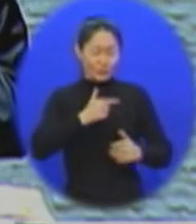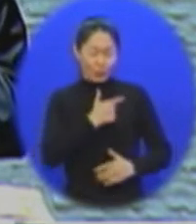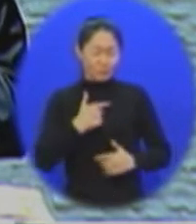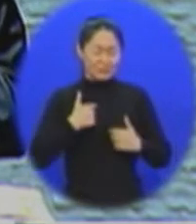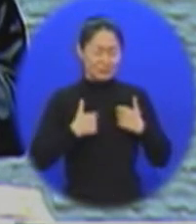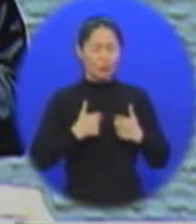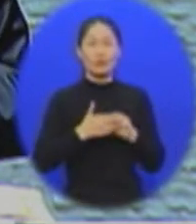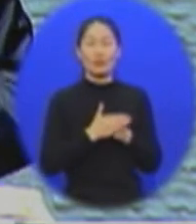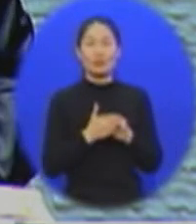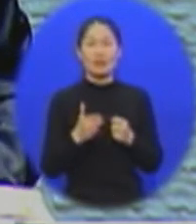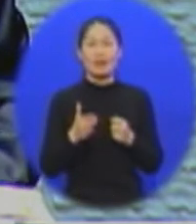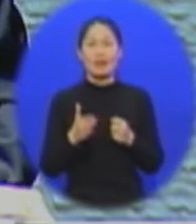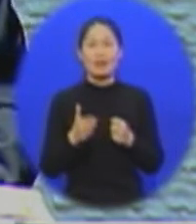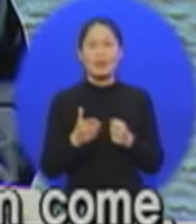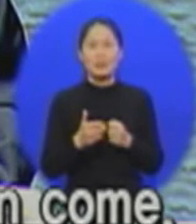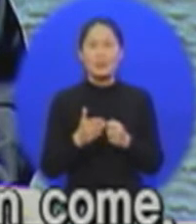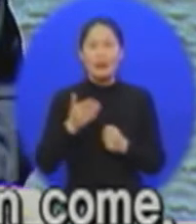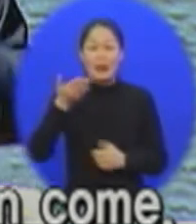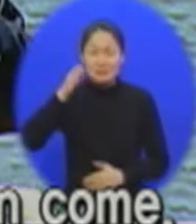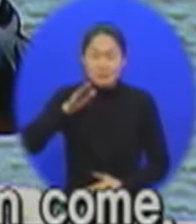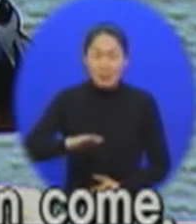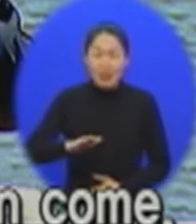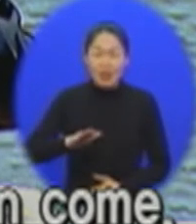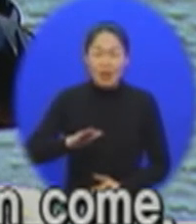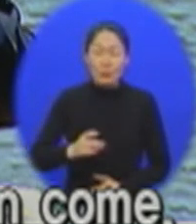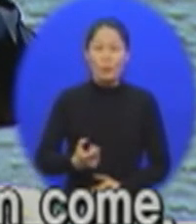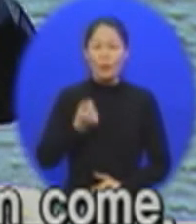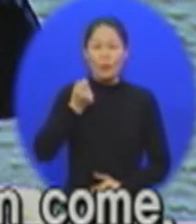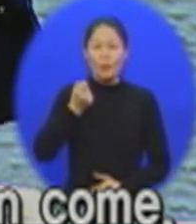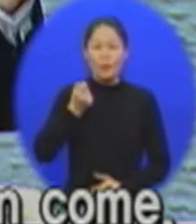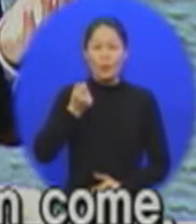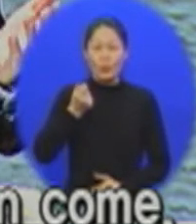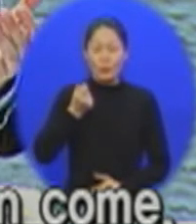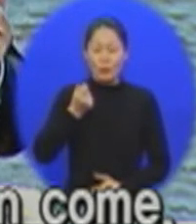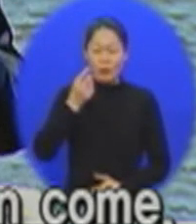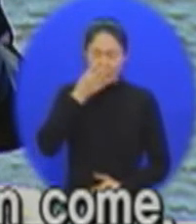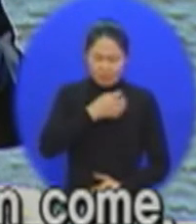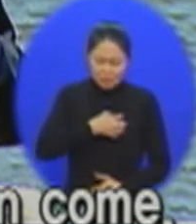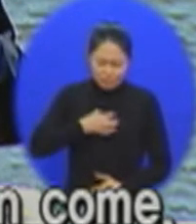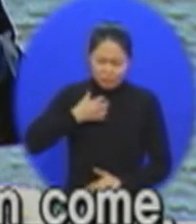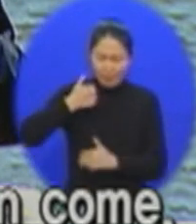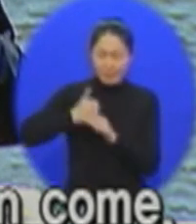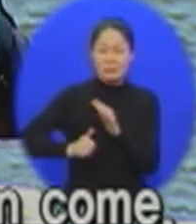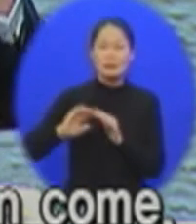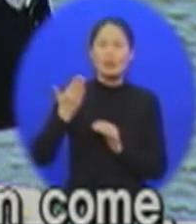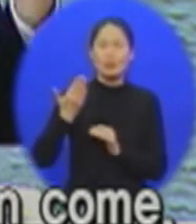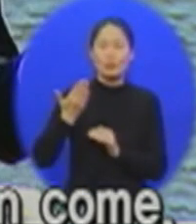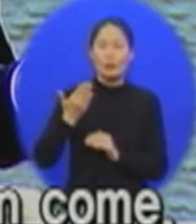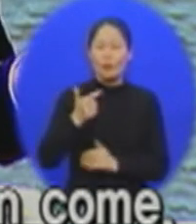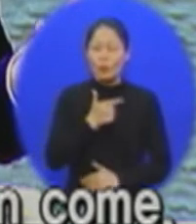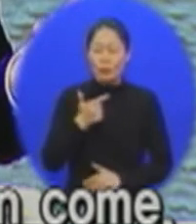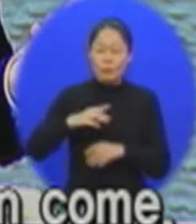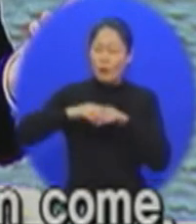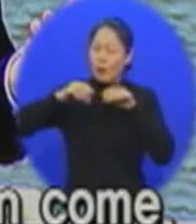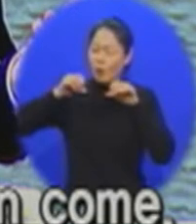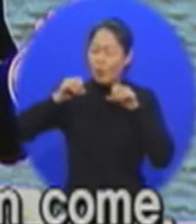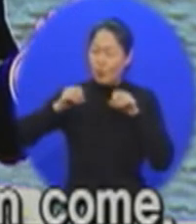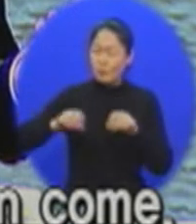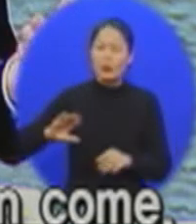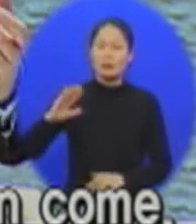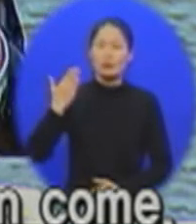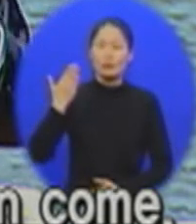하니까 그러나 곧 비통함 에 빠지고 너무 허무하고